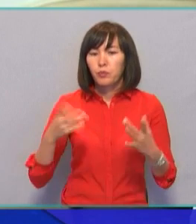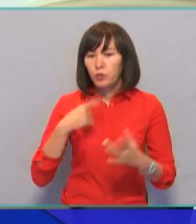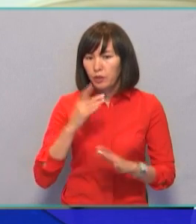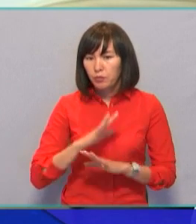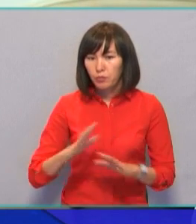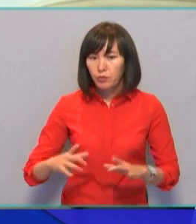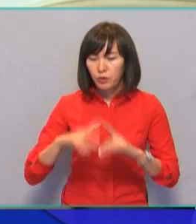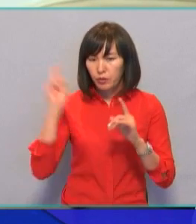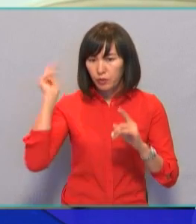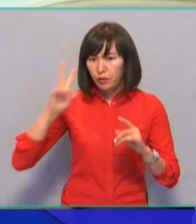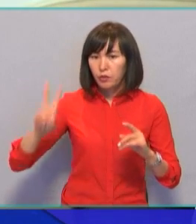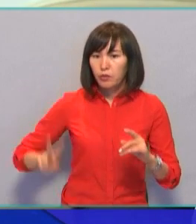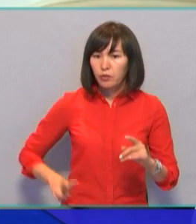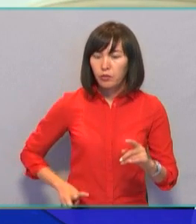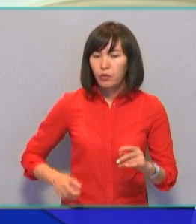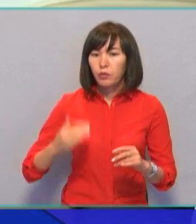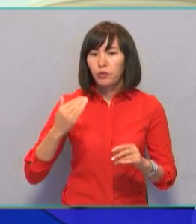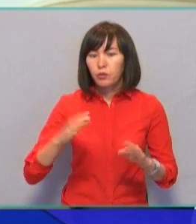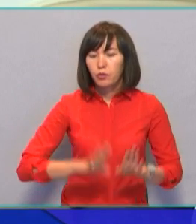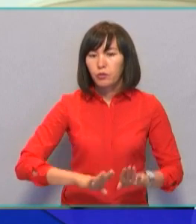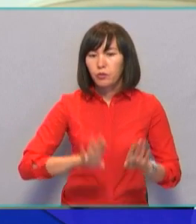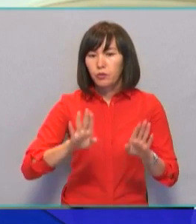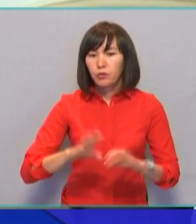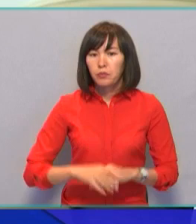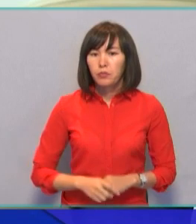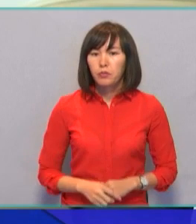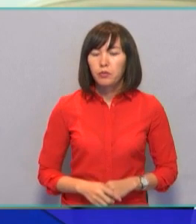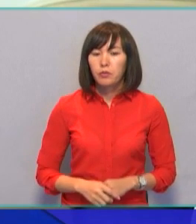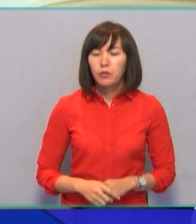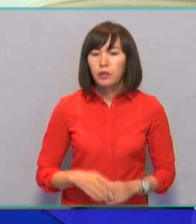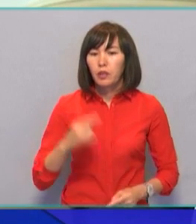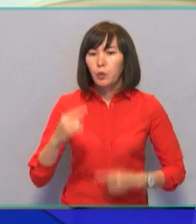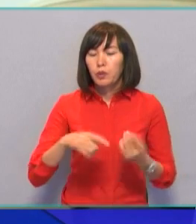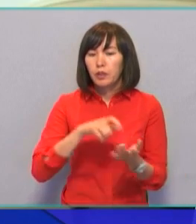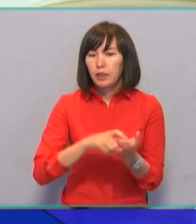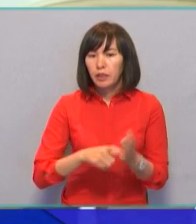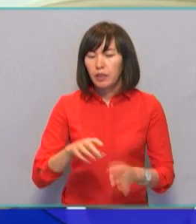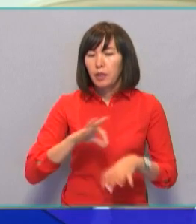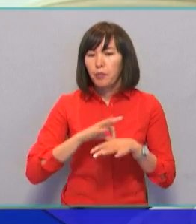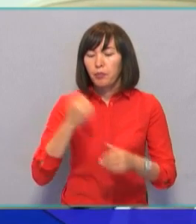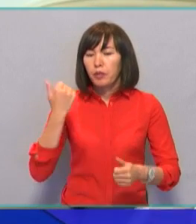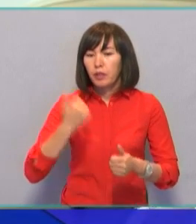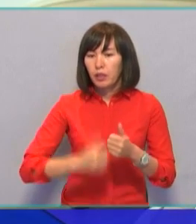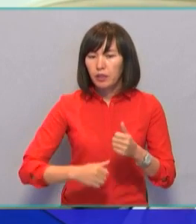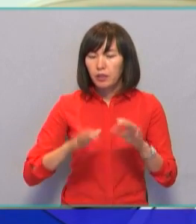жоқ қой. Мектептің директоры, оның орынбасарлары, одан кейін класс жетекші, әрбір